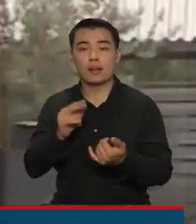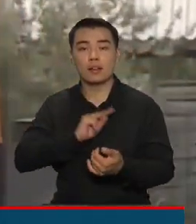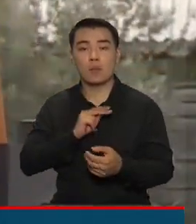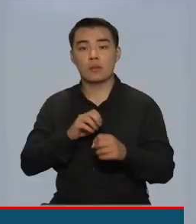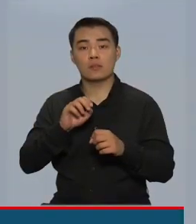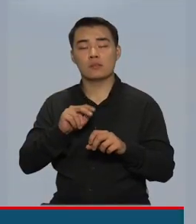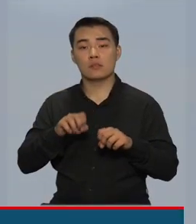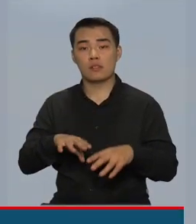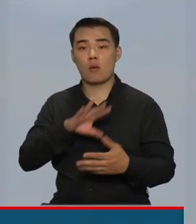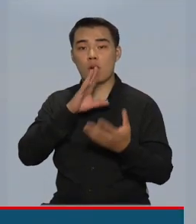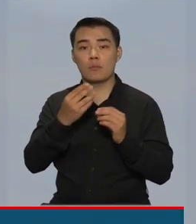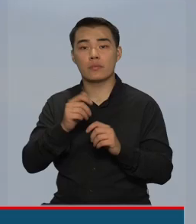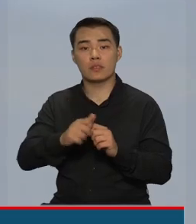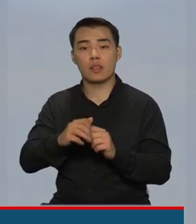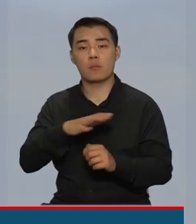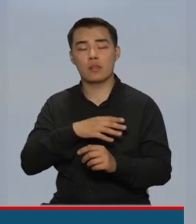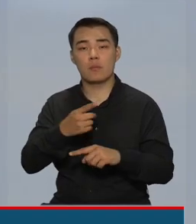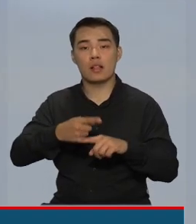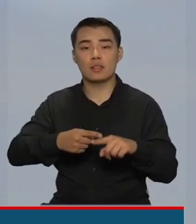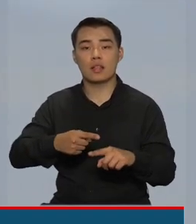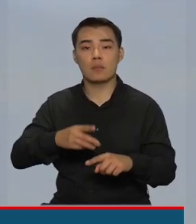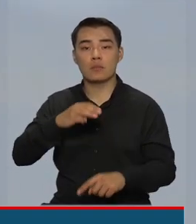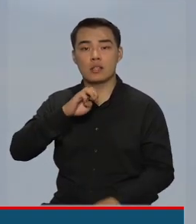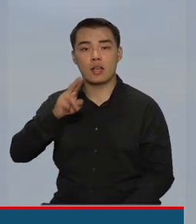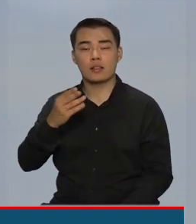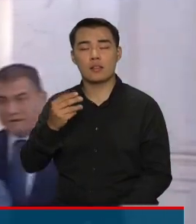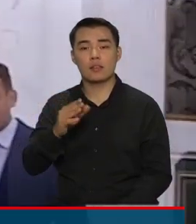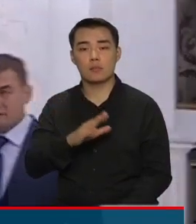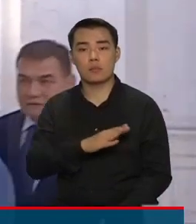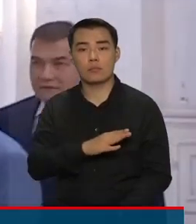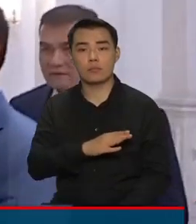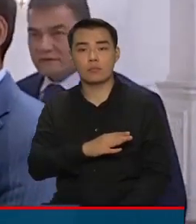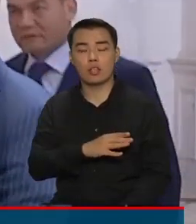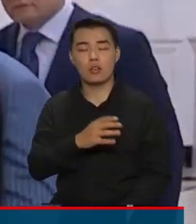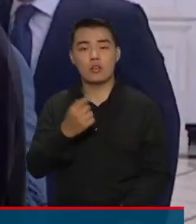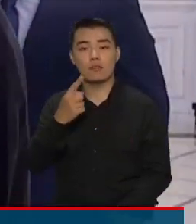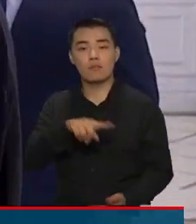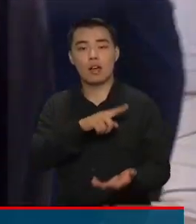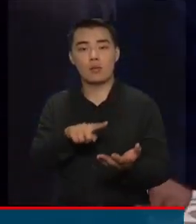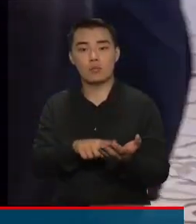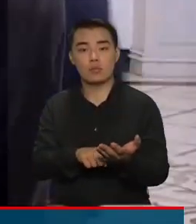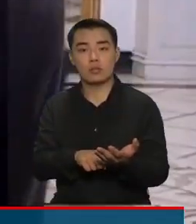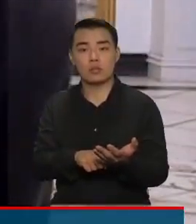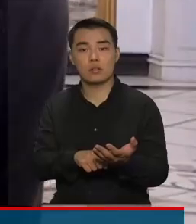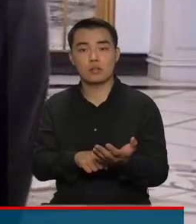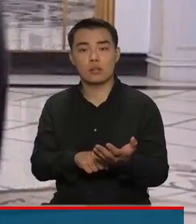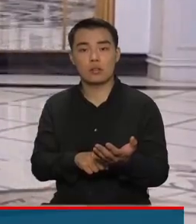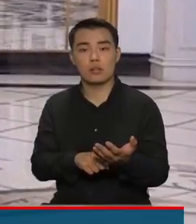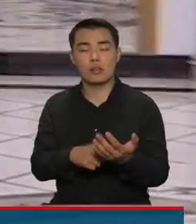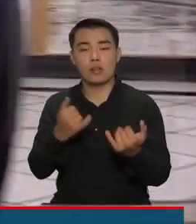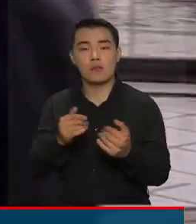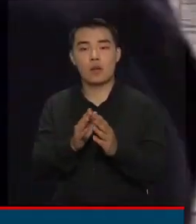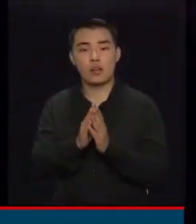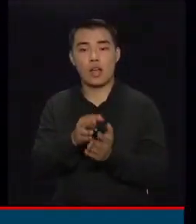этом году было выделено почти 1,5 миллиарда тенге. У нас один вопрос. Очень опаздываю. Пожалуйста, нет, обязательно время